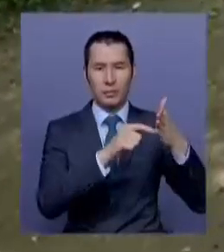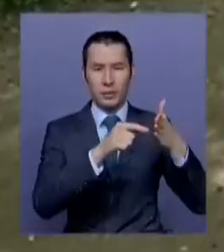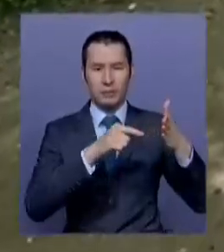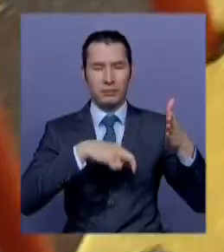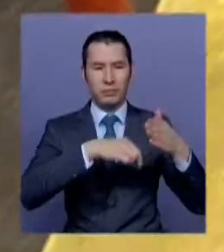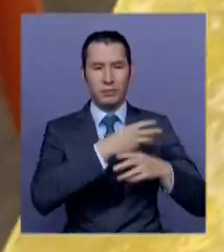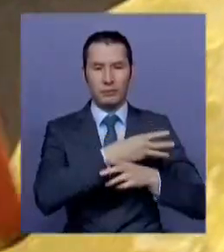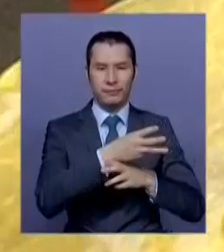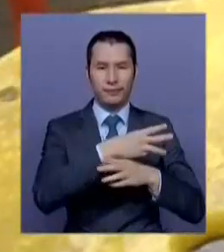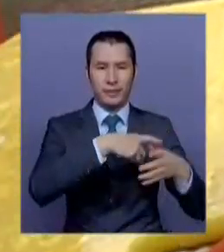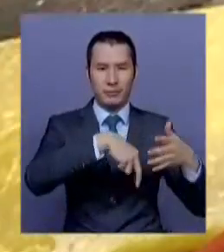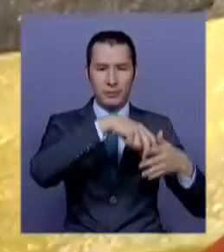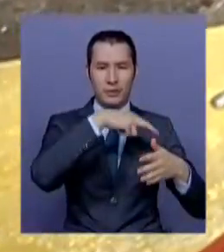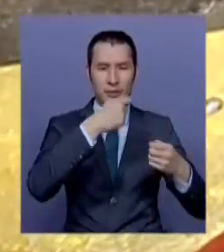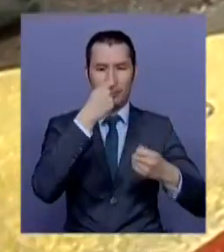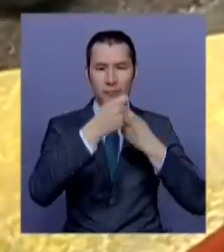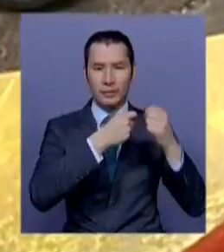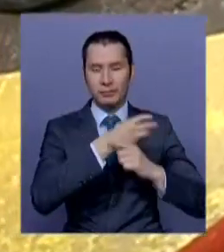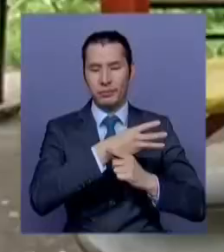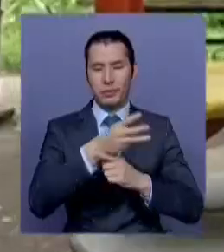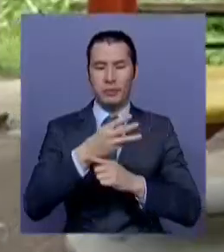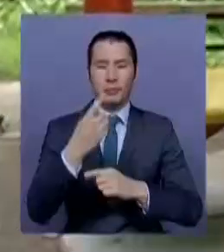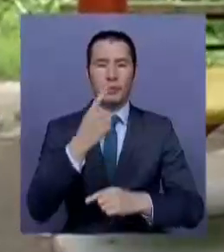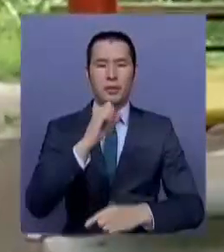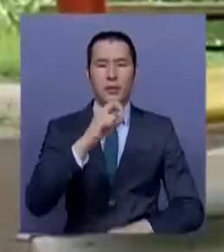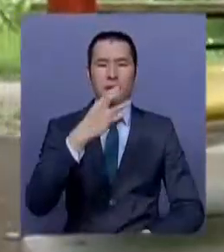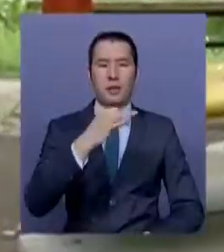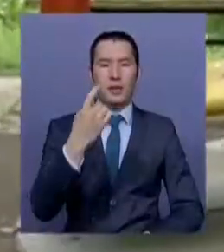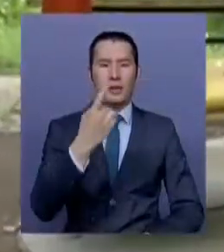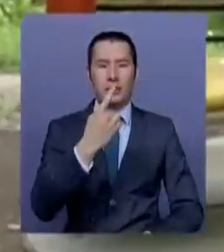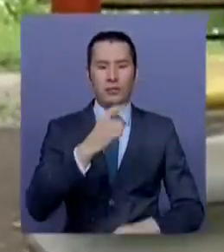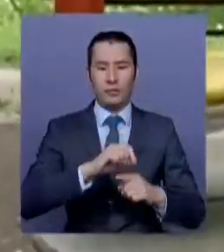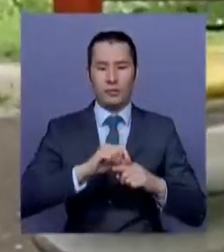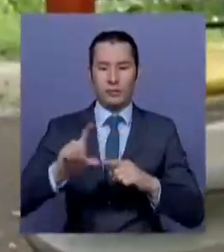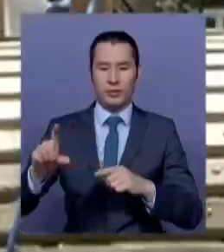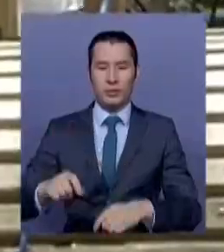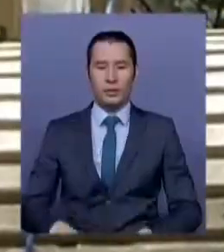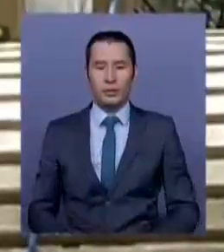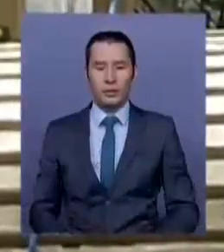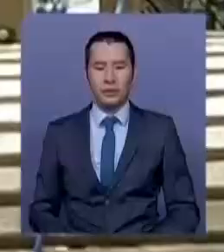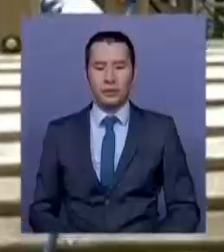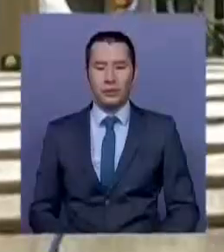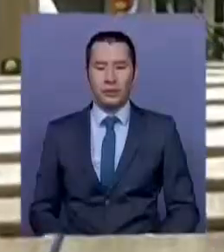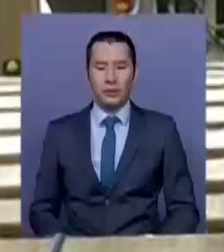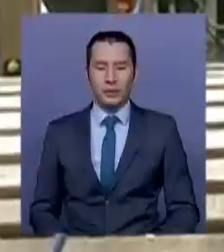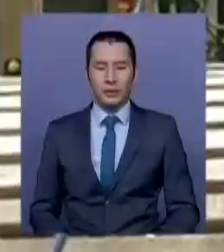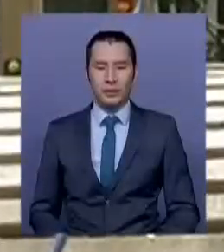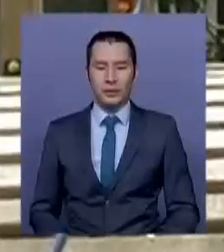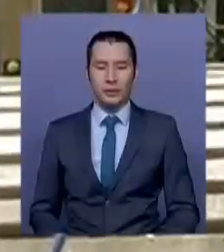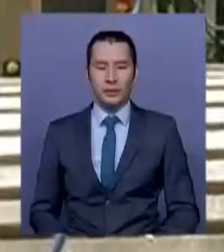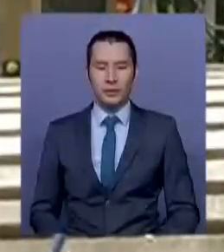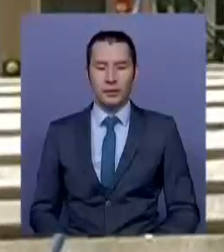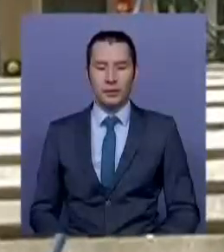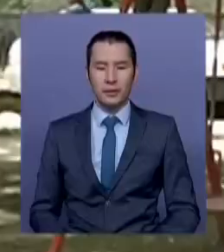Әуезов ауданындағы Ақсай 1-ші Шам ауданынан басталып, ондағы көп қабатты үйлердің кіреберістер мен аулалары түгел тазартылды. Әуезов